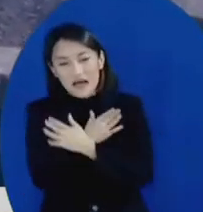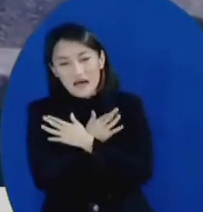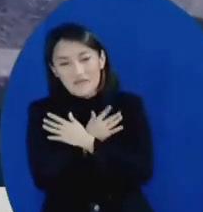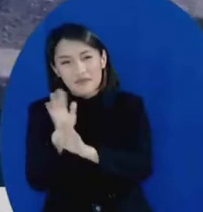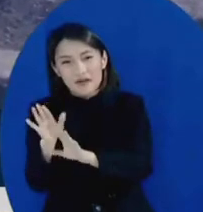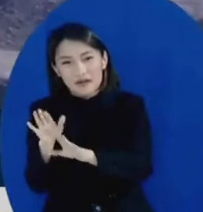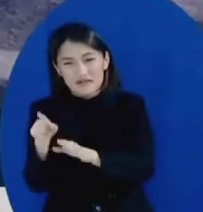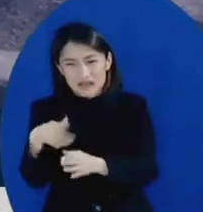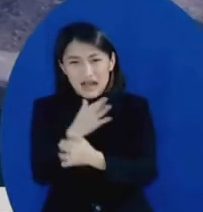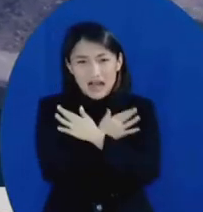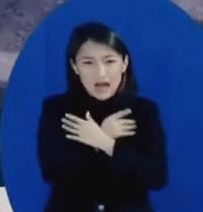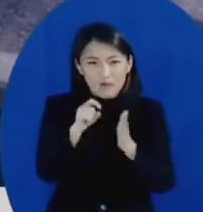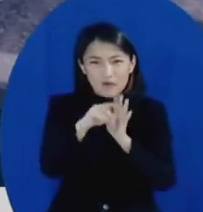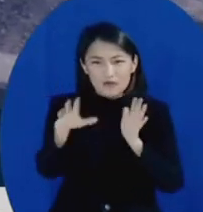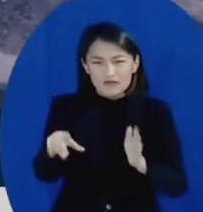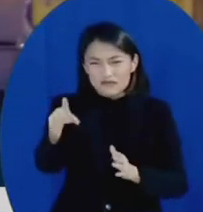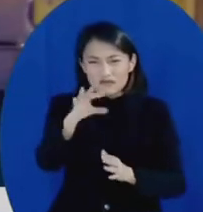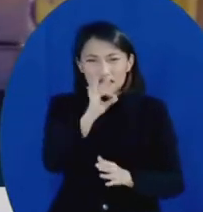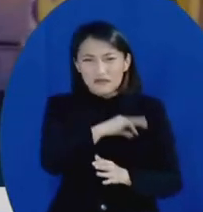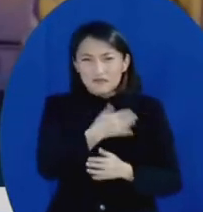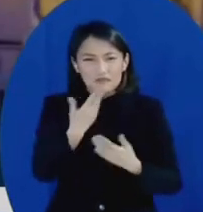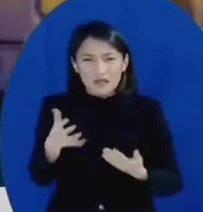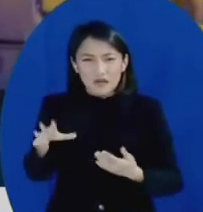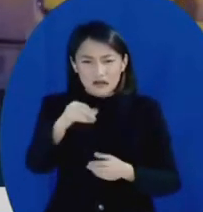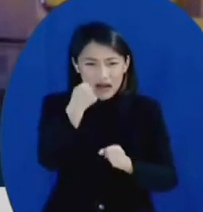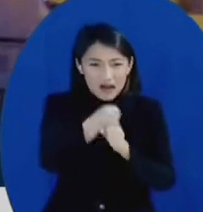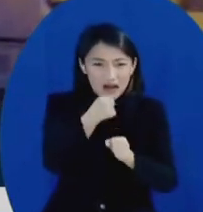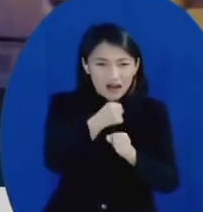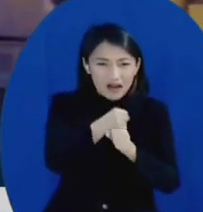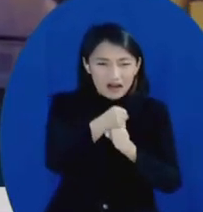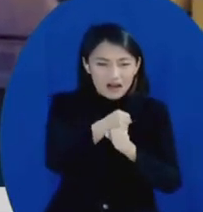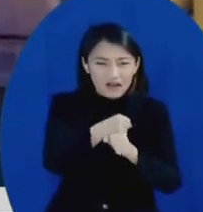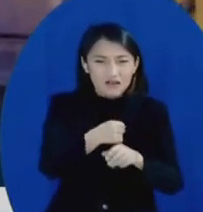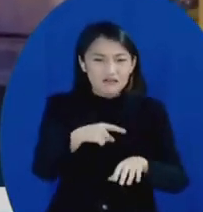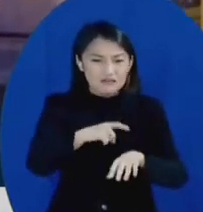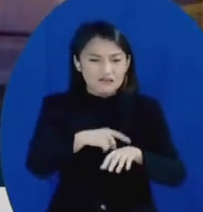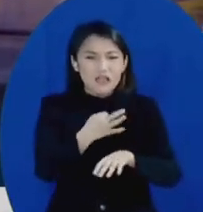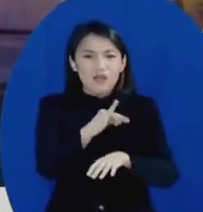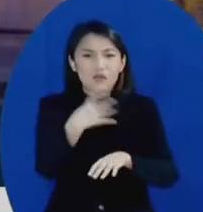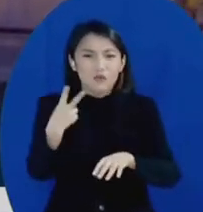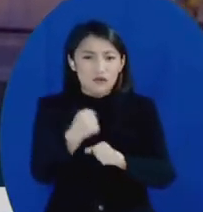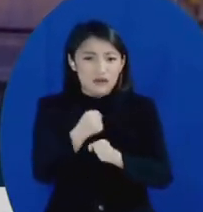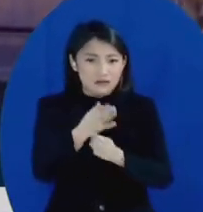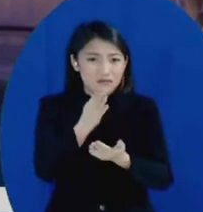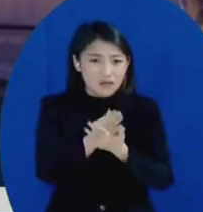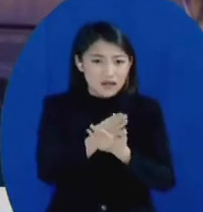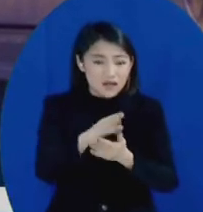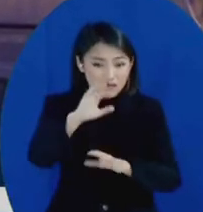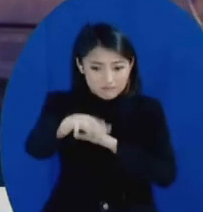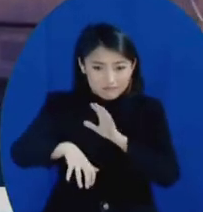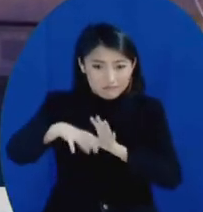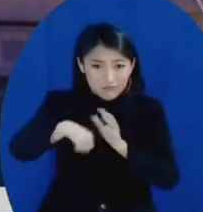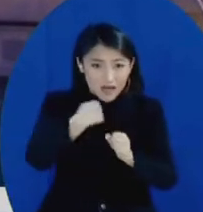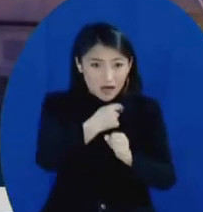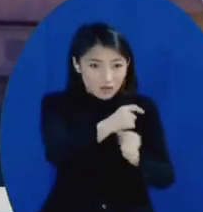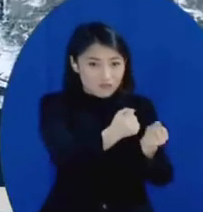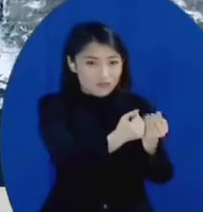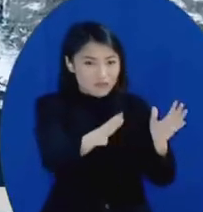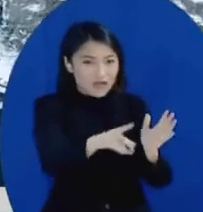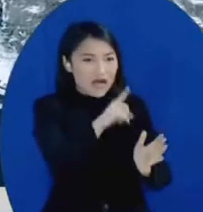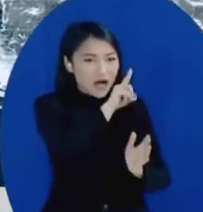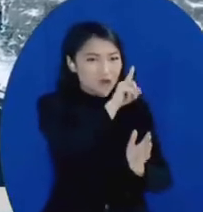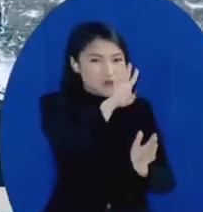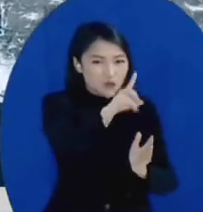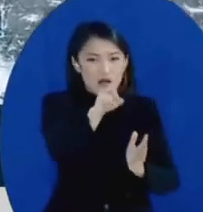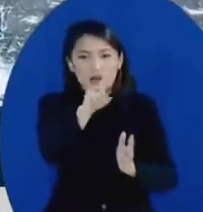хугацаа хангалтгүй, харин ч ажлын ачааллын хувьд 800 гаруй цаг илүү ажилладаг байна. Тэгвэл уурхаан ажилчдын хуваарийг 14-ийг харьцах нь 14 байх